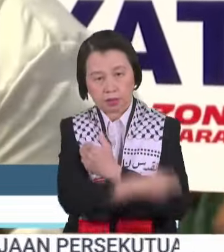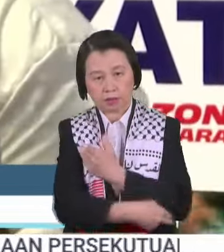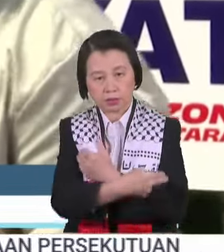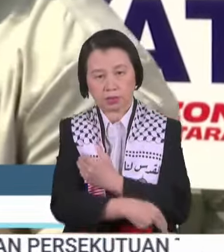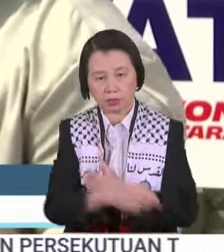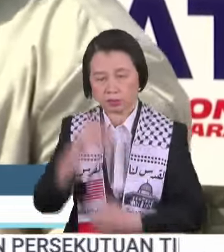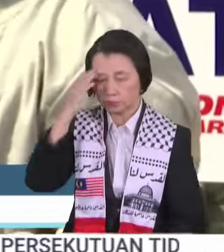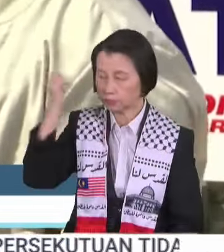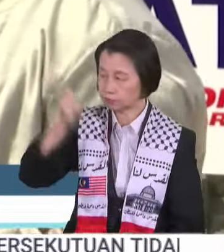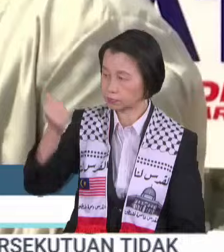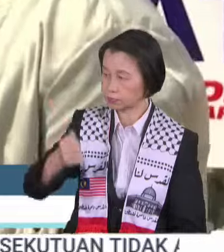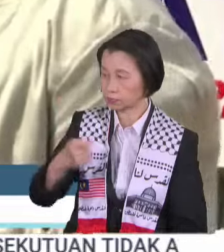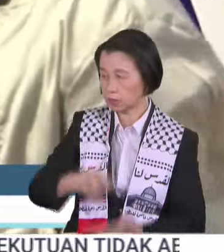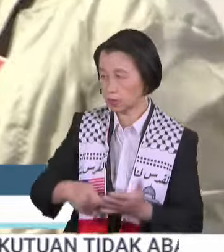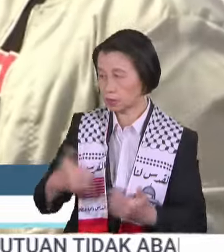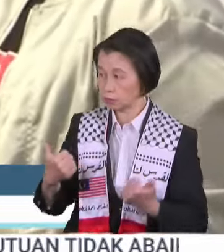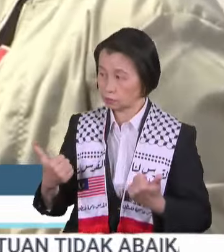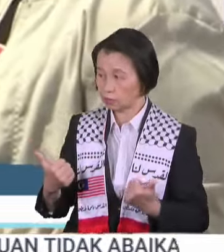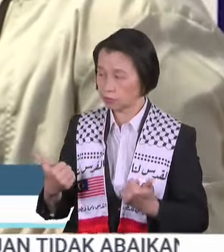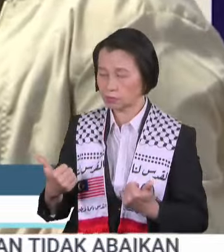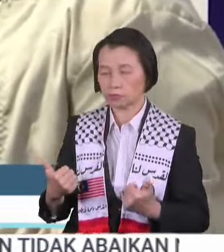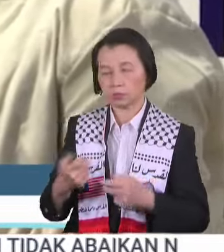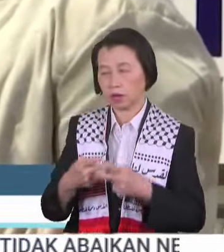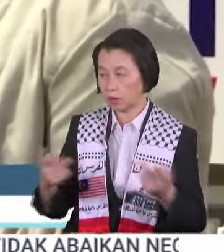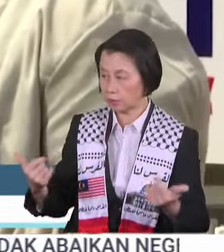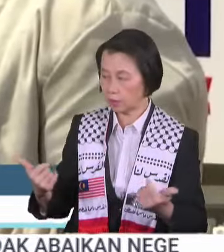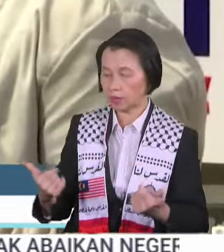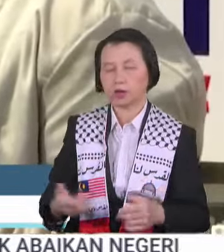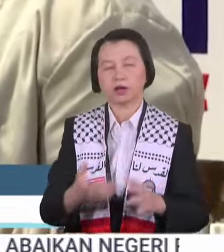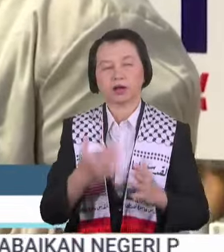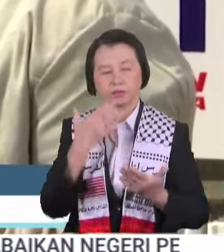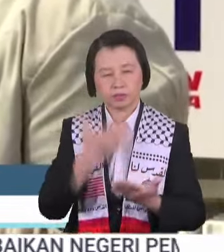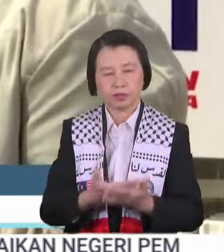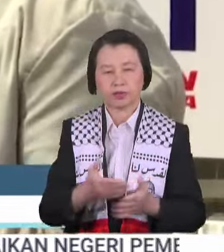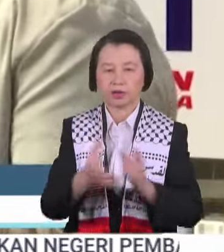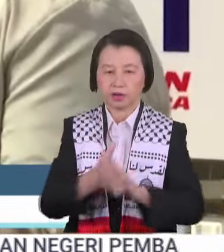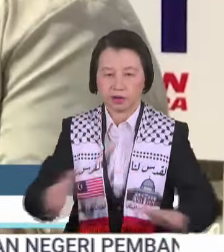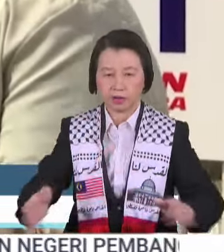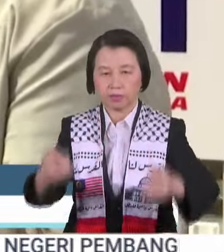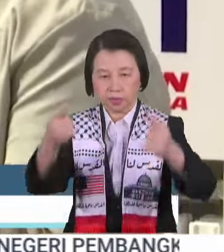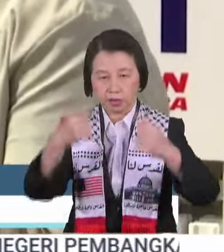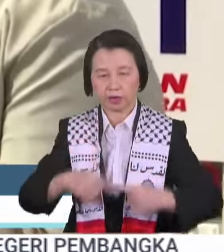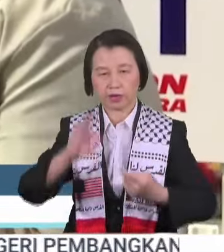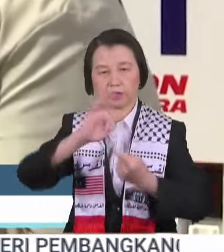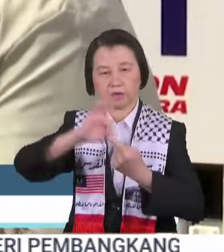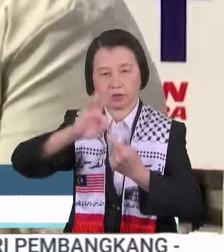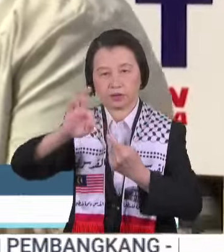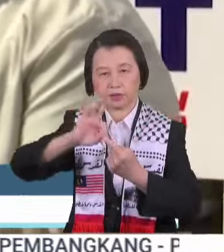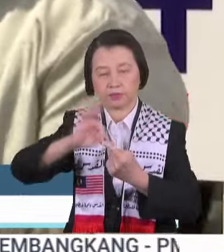Pengurusan. Assalamualaikum, apa khabar tuan? Waalaikumsalam, khabar baik. Selamat datang ke Pulau Pinang. Okey, baik tuan.